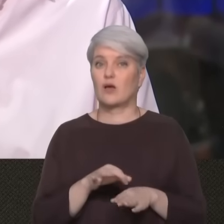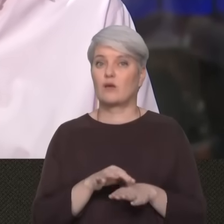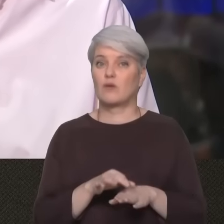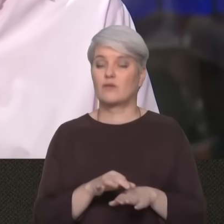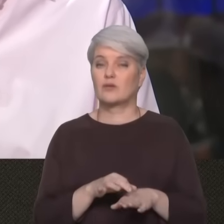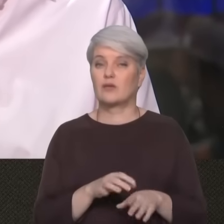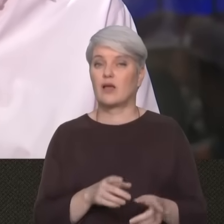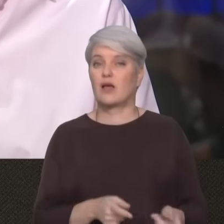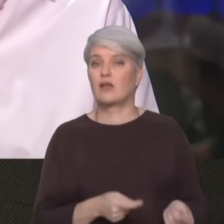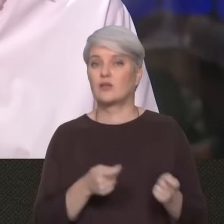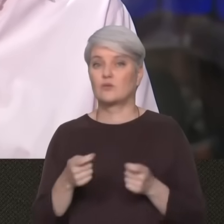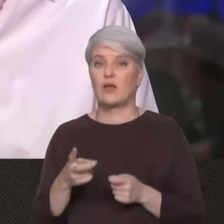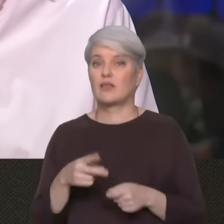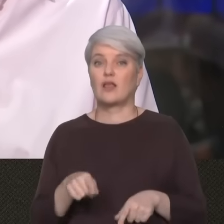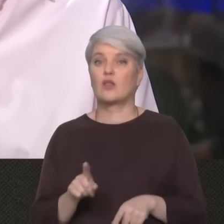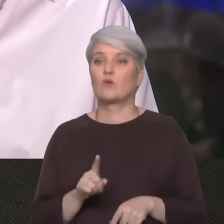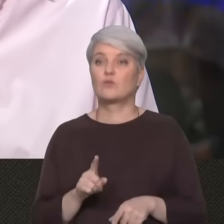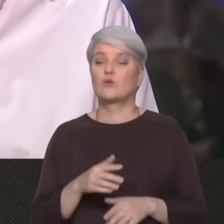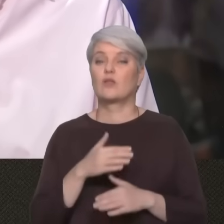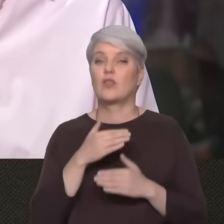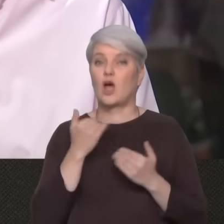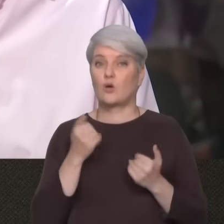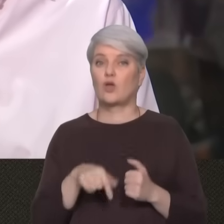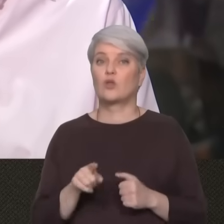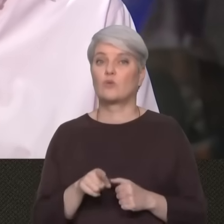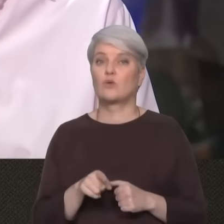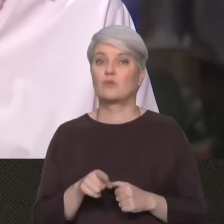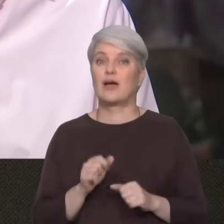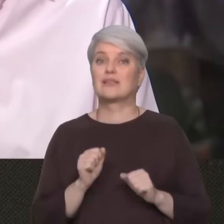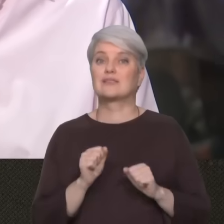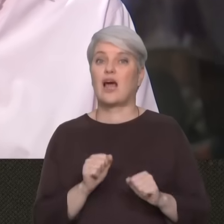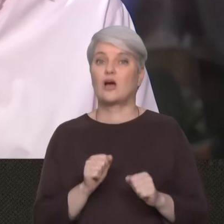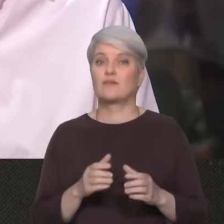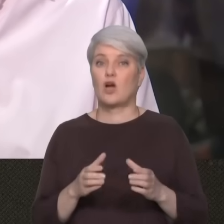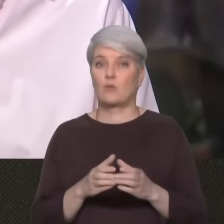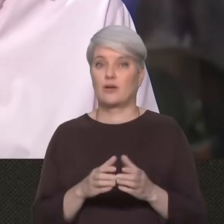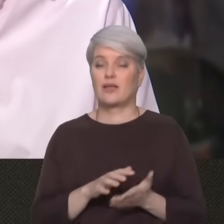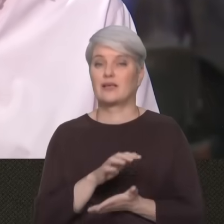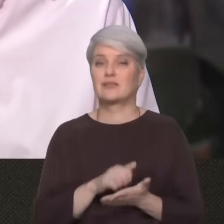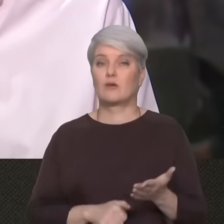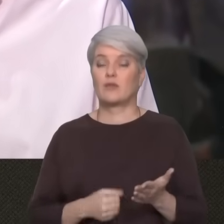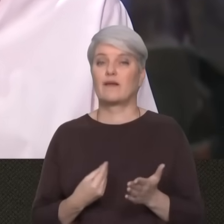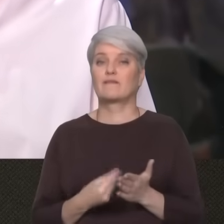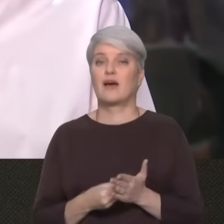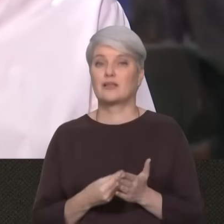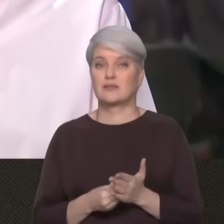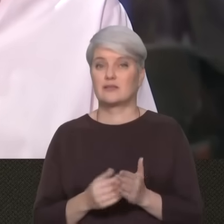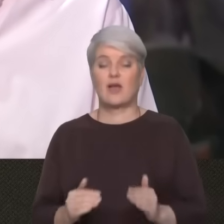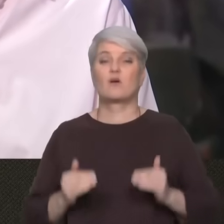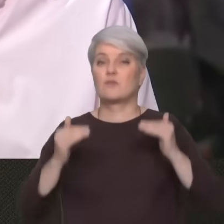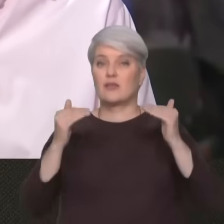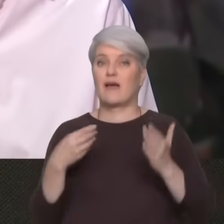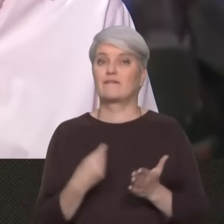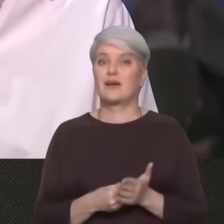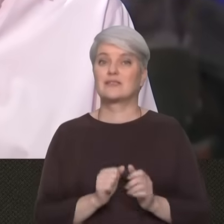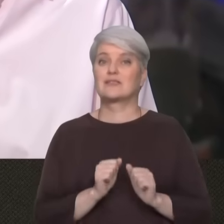рейсів. І не тому, що вони цього не хочуть, а тому, що їм страхові компанії задрали вартість страховки. І тому, власне кажучи,